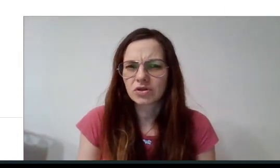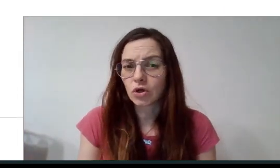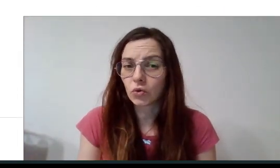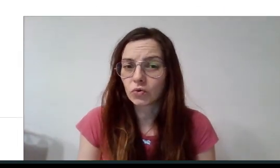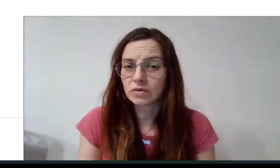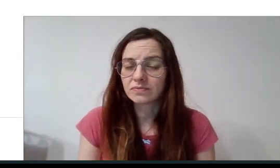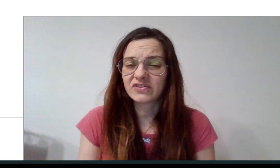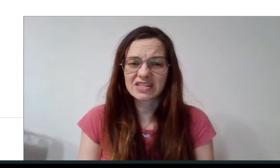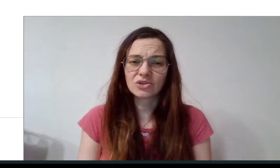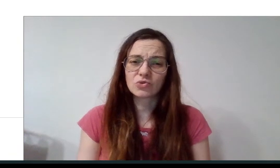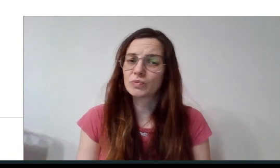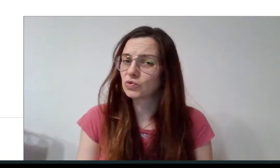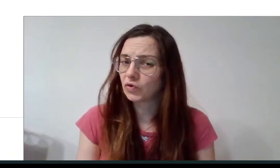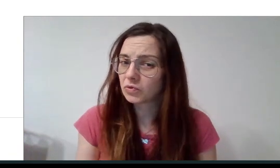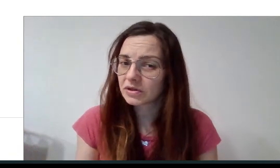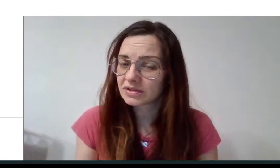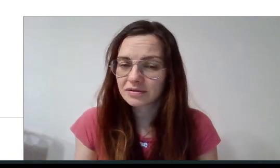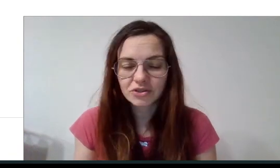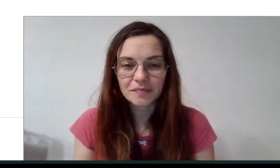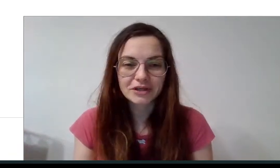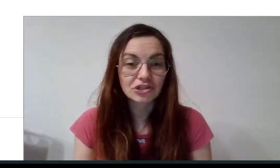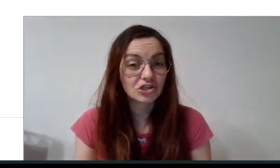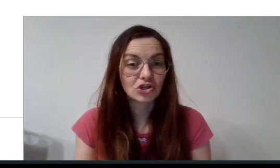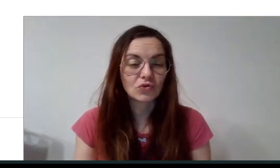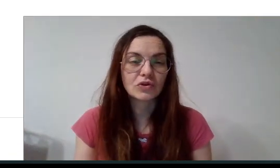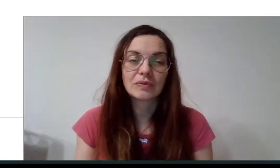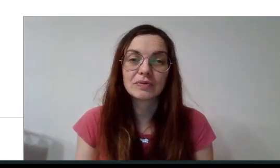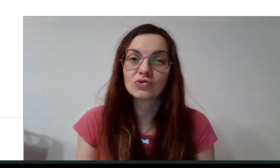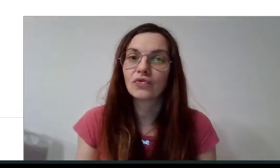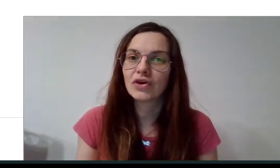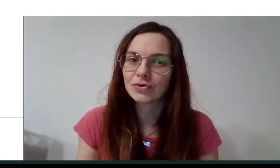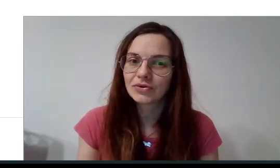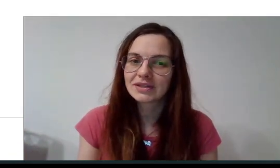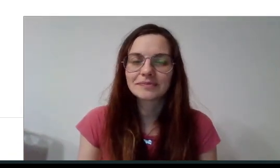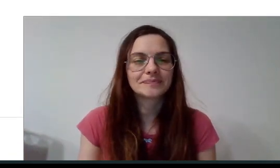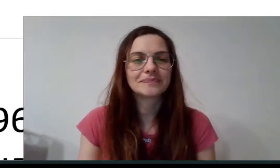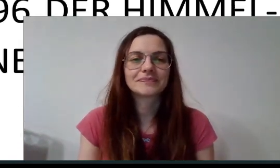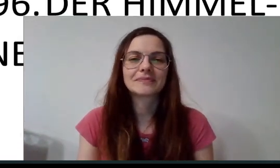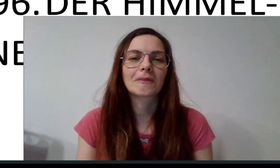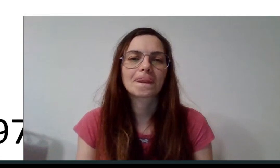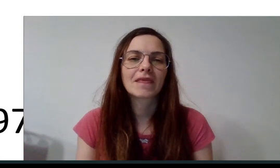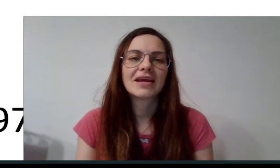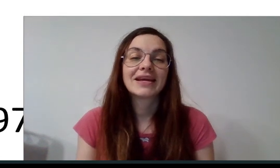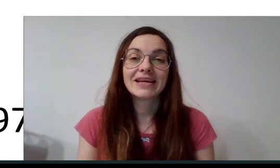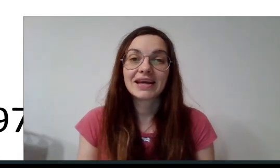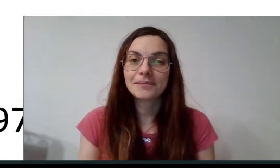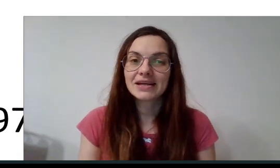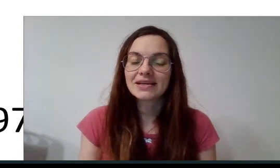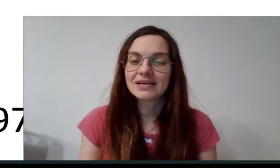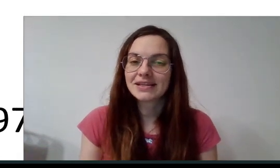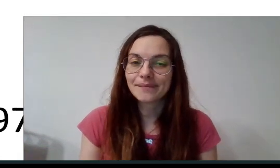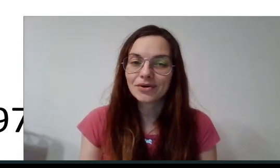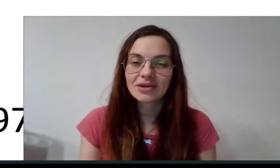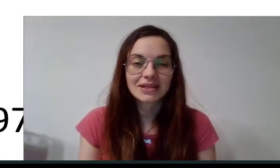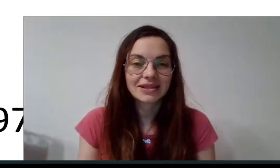Was sagst du? Bist du verrückt? Šta pričaš? Jesi lud? Bist du verrückt? Der Himmel, nebo.